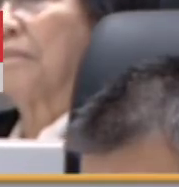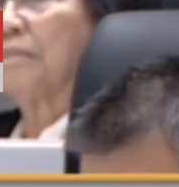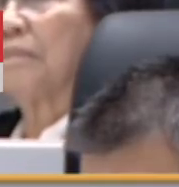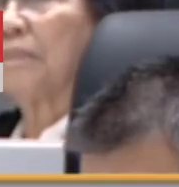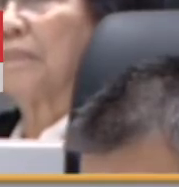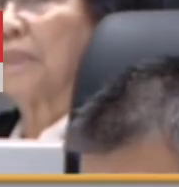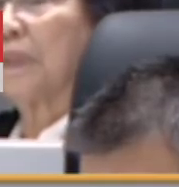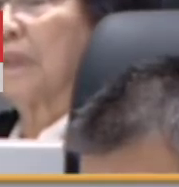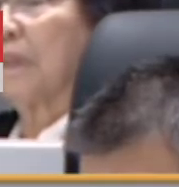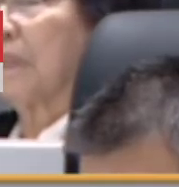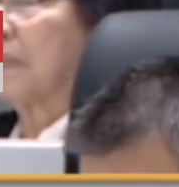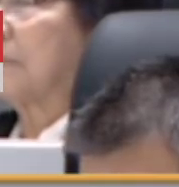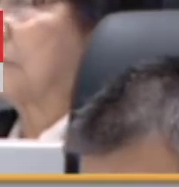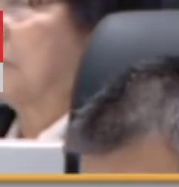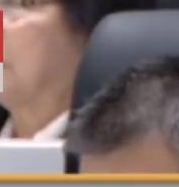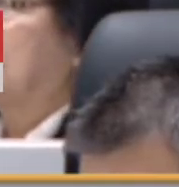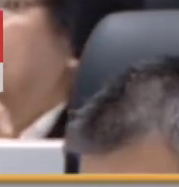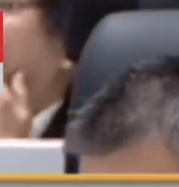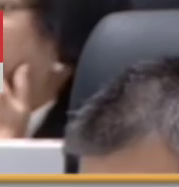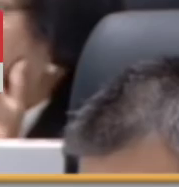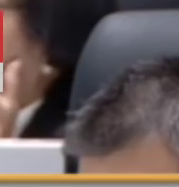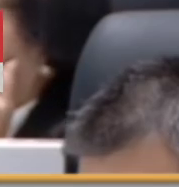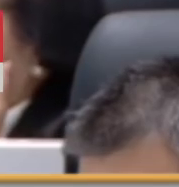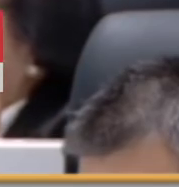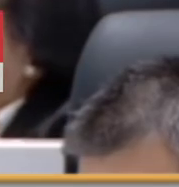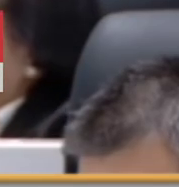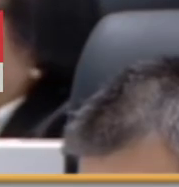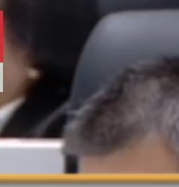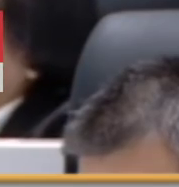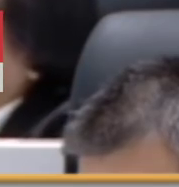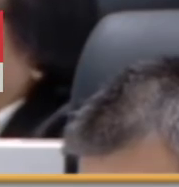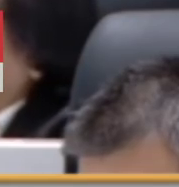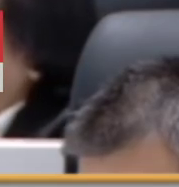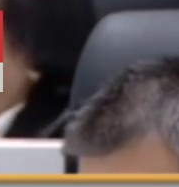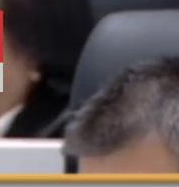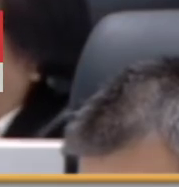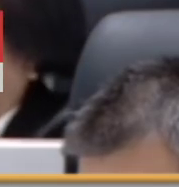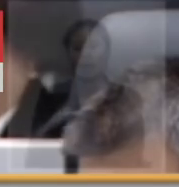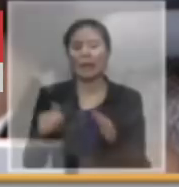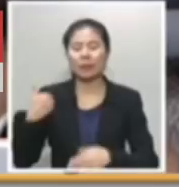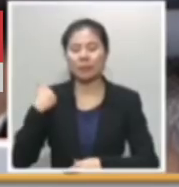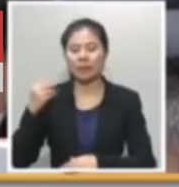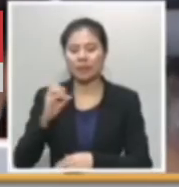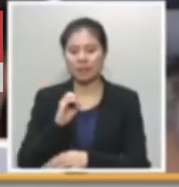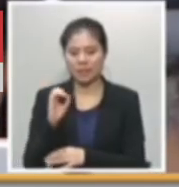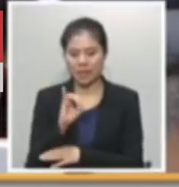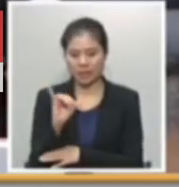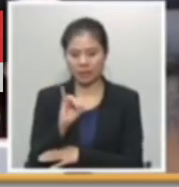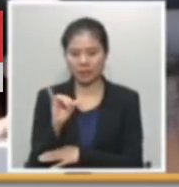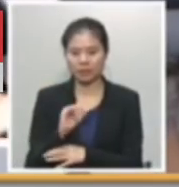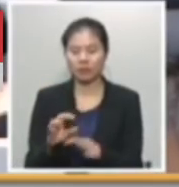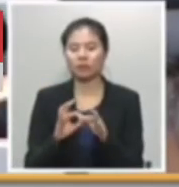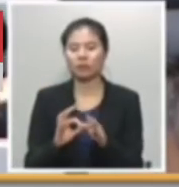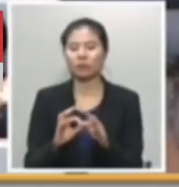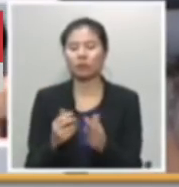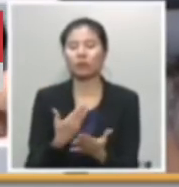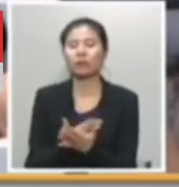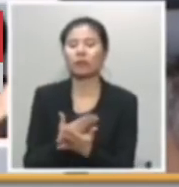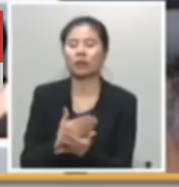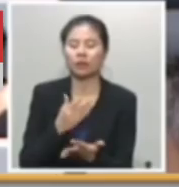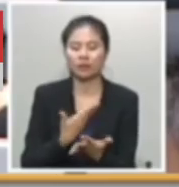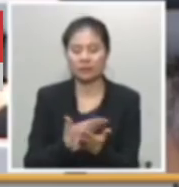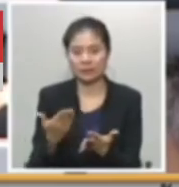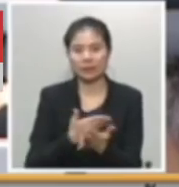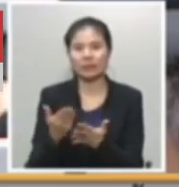เคยอภิปรายไว้ในมาตรา170เนี่ยมันยังไม่มีการแก้ไขเลยปรากฏว่าไอ้เหลือบไอ้โม่งเอาเงินตัวนี้ไปใช้